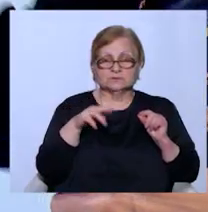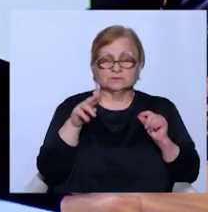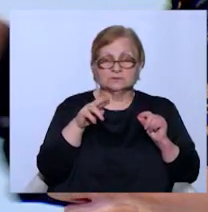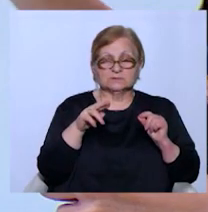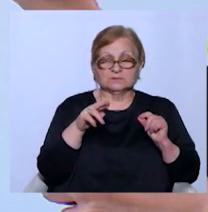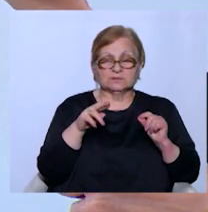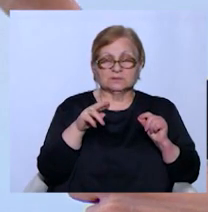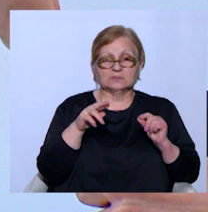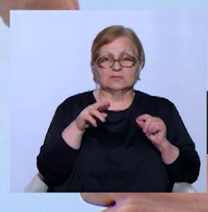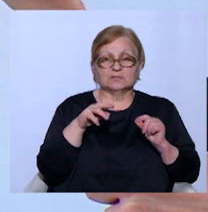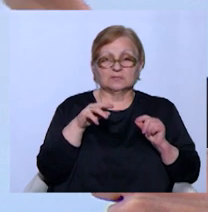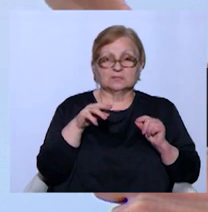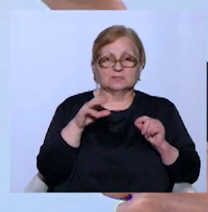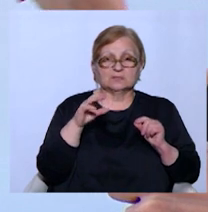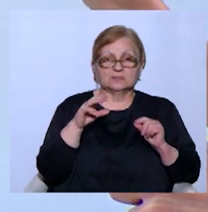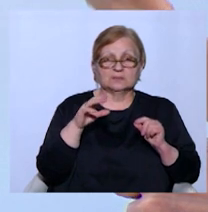DCM.